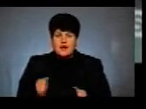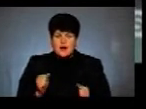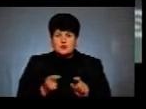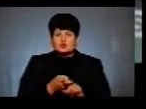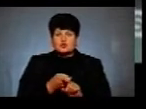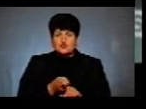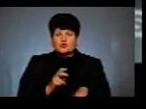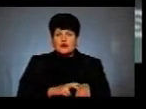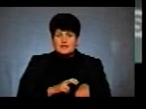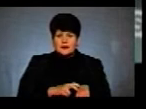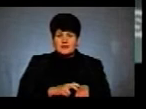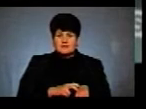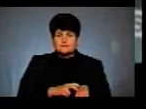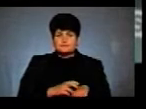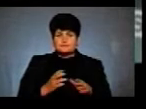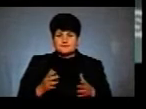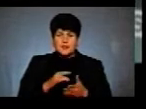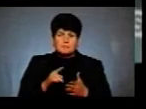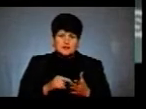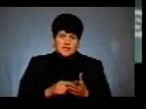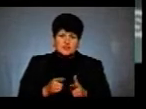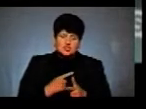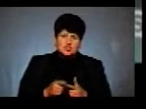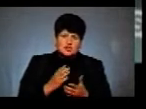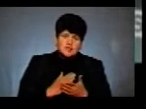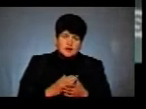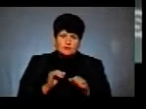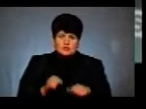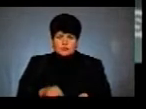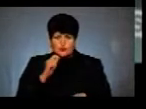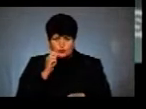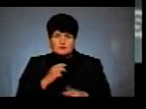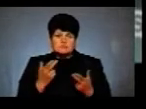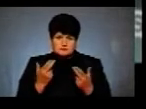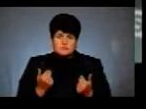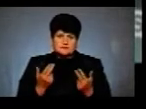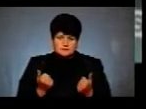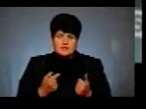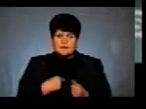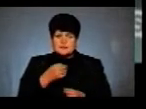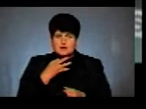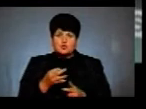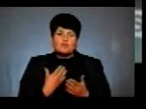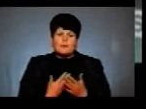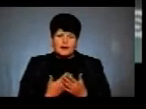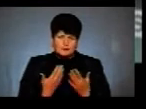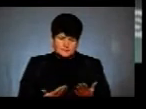Стосовно лікарів, ну, звичайно, тобто питання, чи є потенціал в Україні, однозначно. Ну, дивіться, я вам скажу такий приклад.